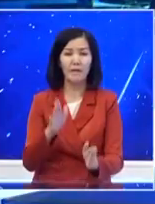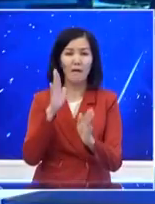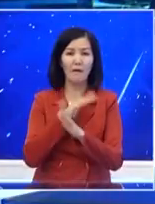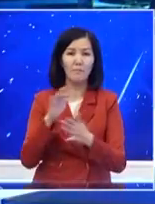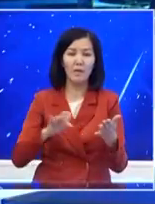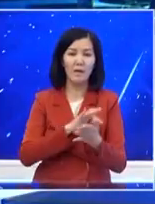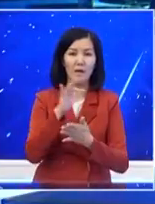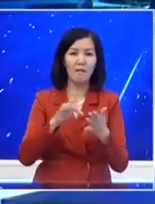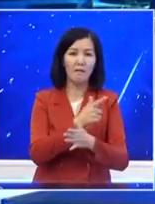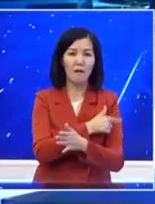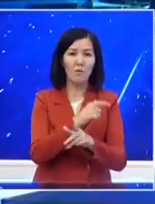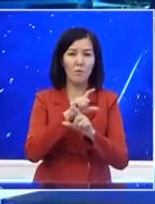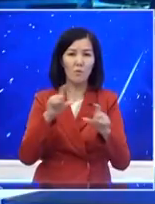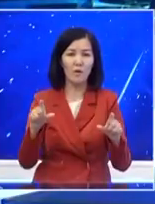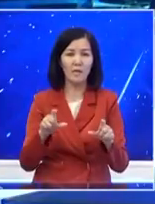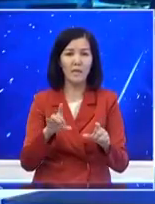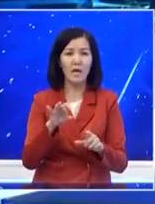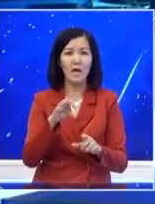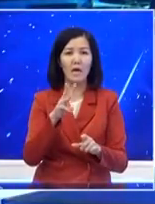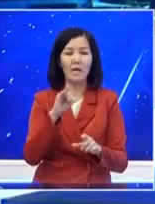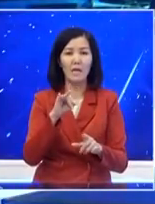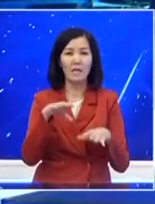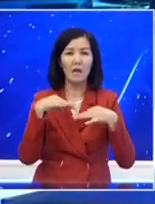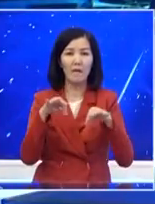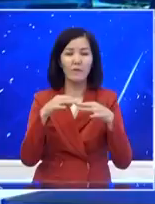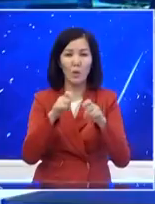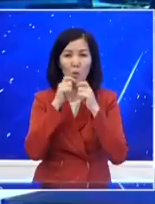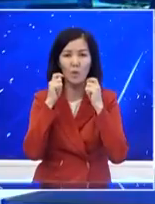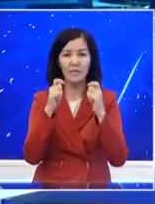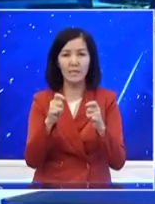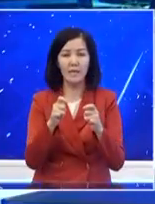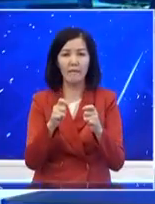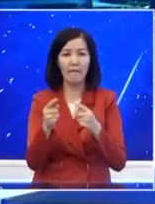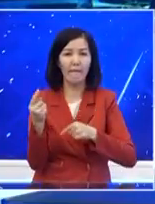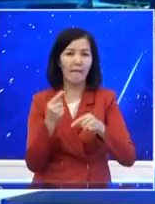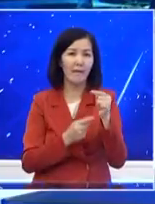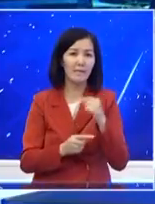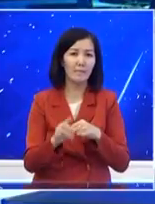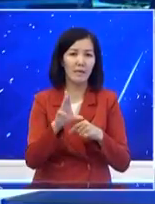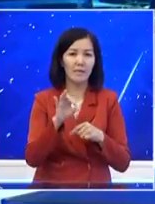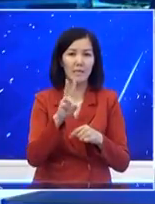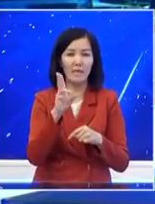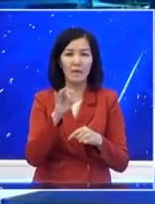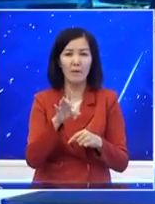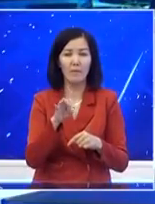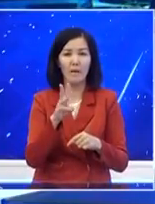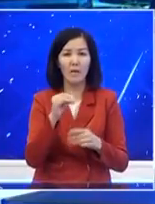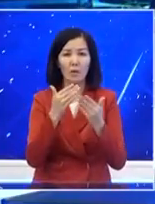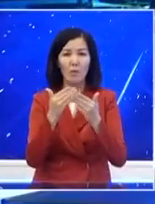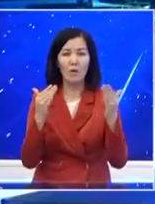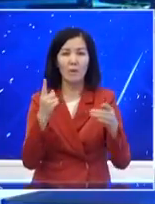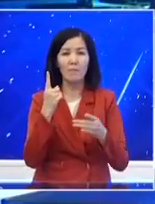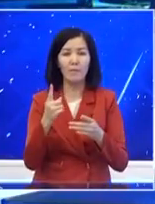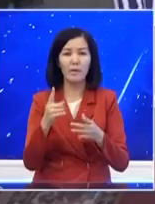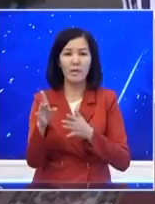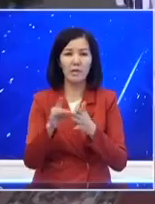Қапшағай қалалық ауруханасына меценат ретро автоколік сыйлады. Аймаққа белгілі кәсіпкер Мұрат Сергебаев ретро мұражайдағы бір көлікті